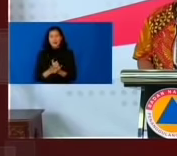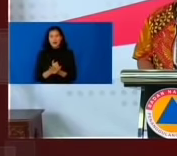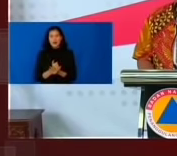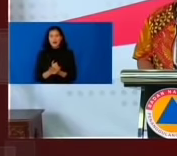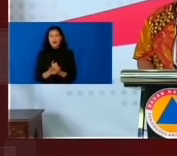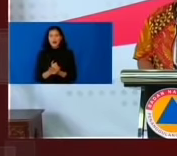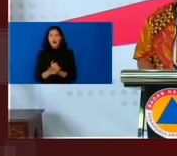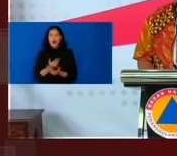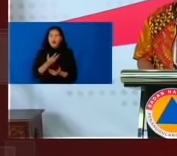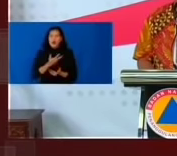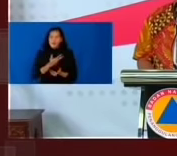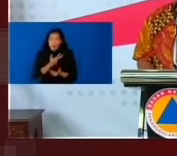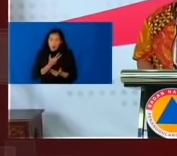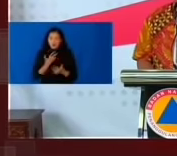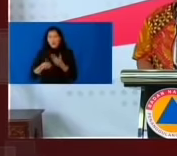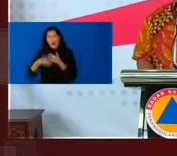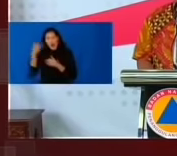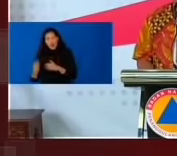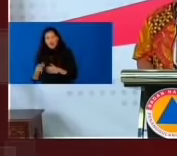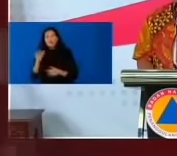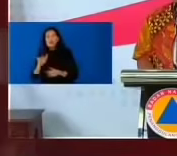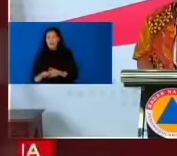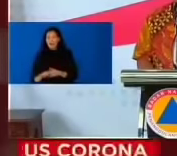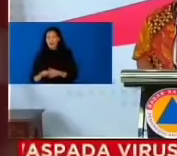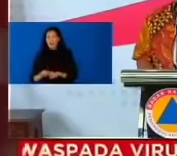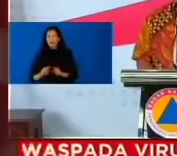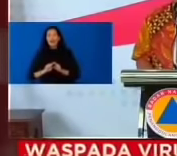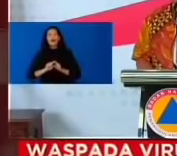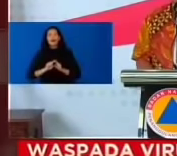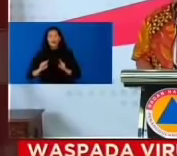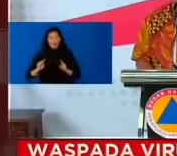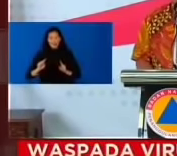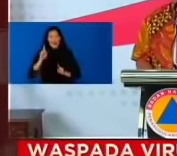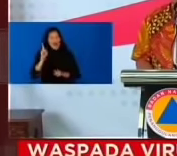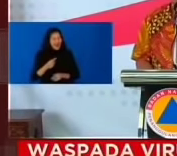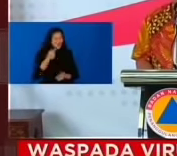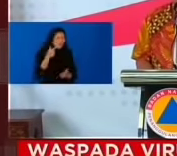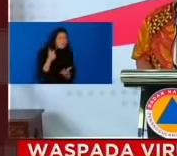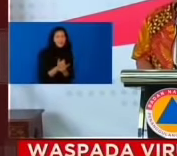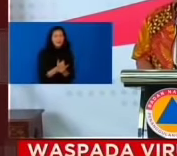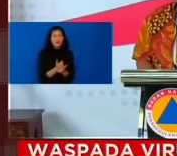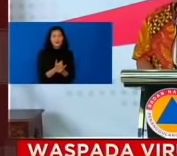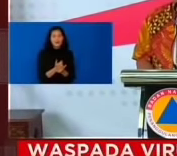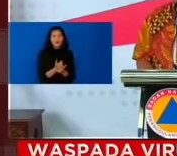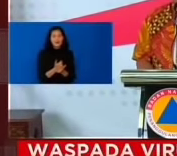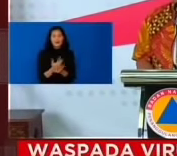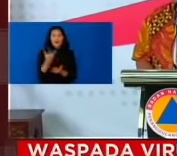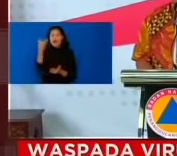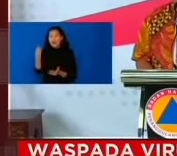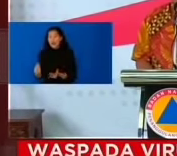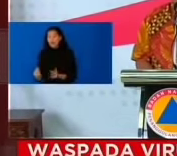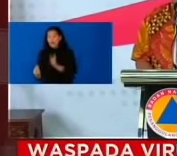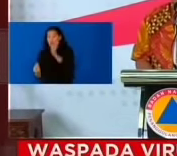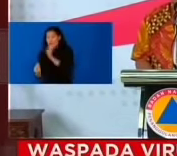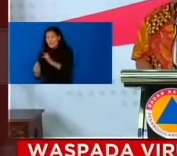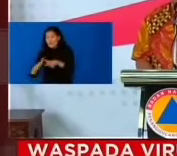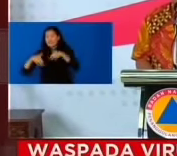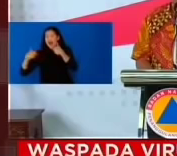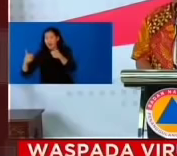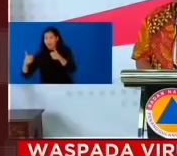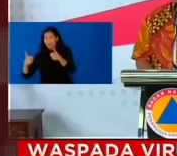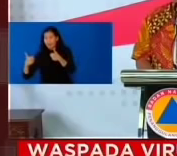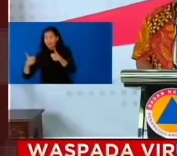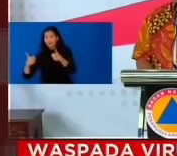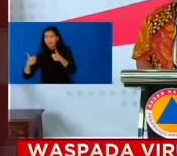rindu untuk bisa pulang kampung halaman. Namun yang lebih penting, mari kita jaga kampung halaman kita tetap sehat. Oleh